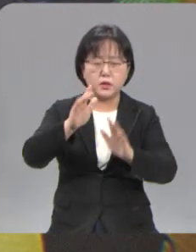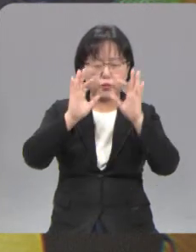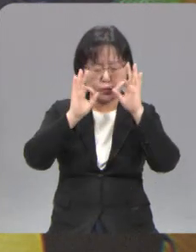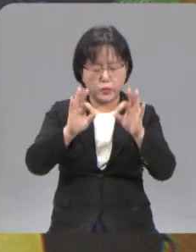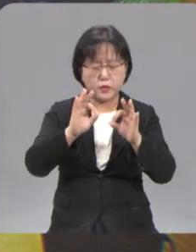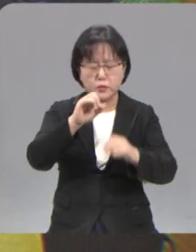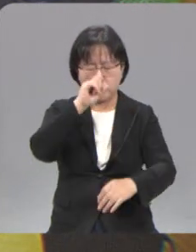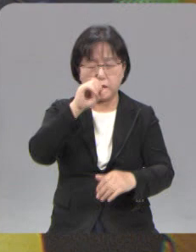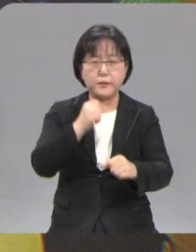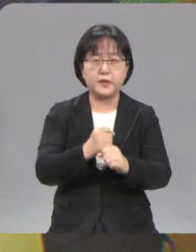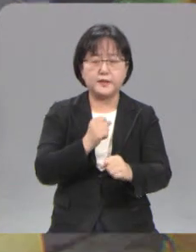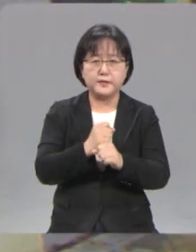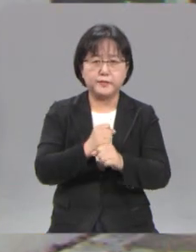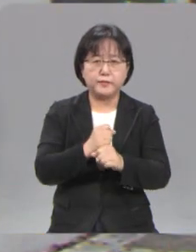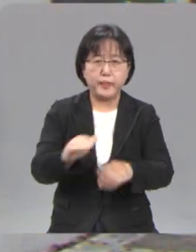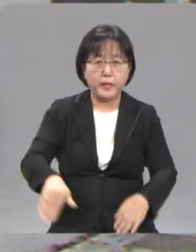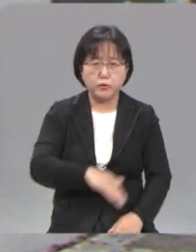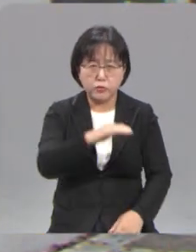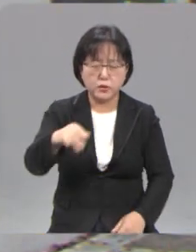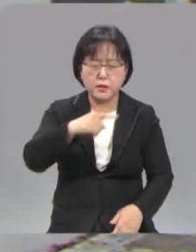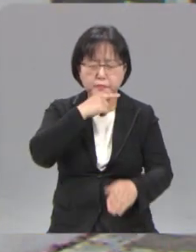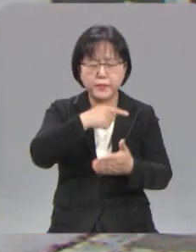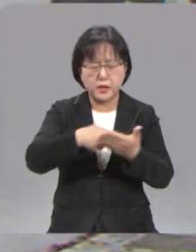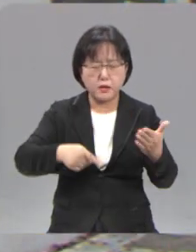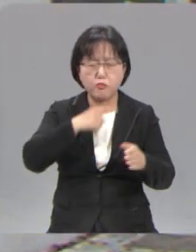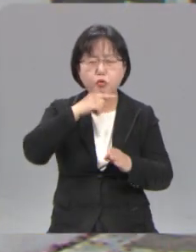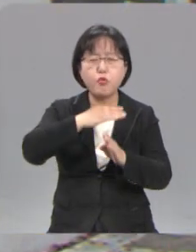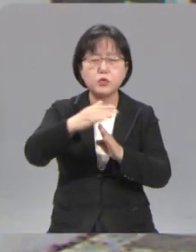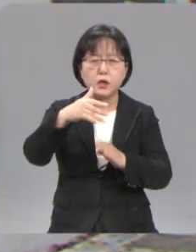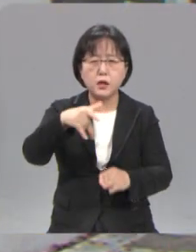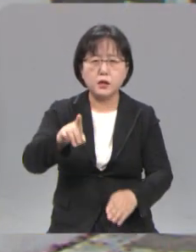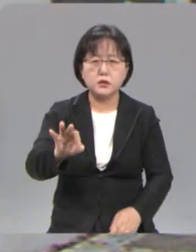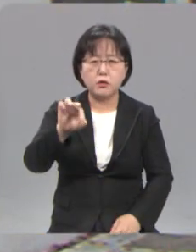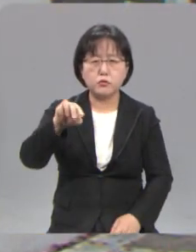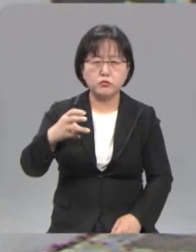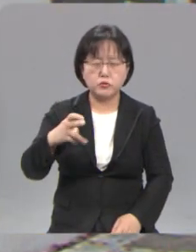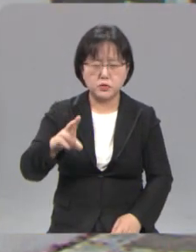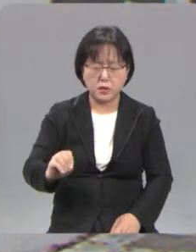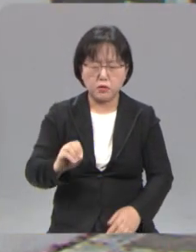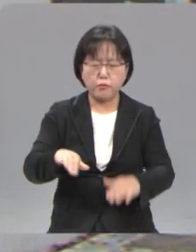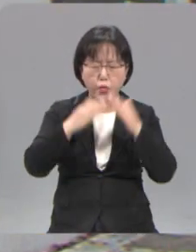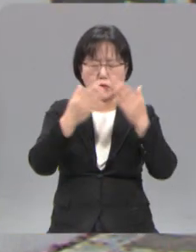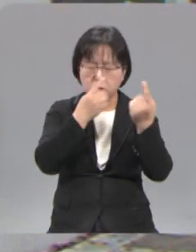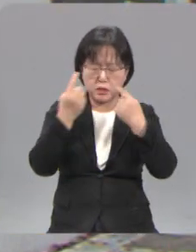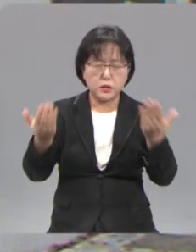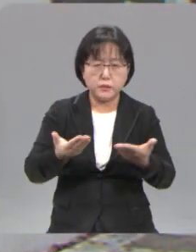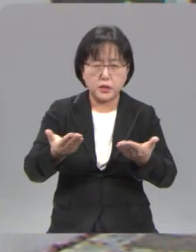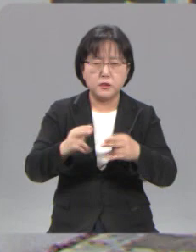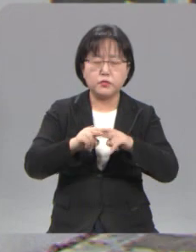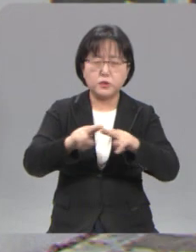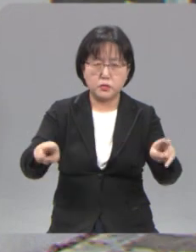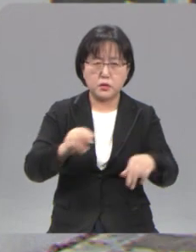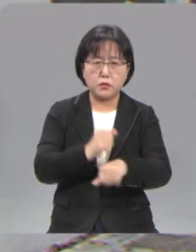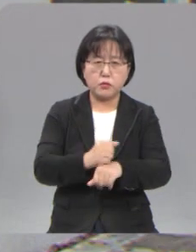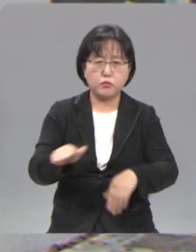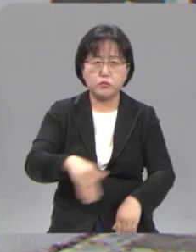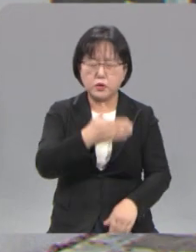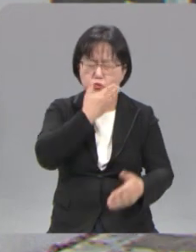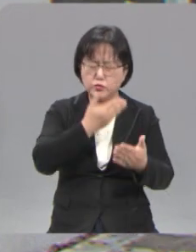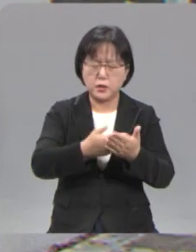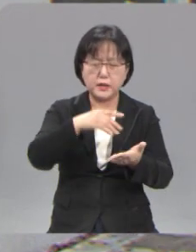향상시키겠습니다 우리를 피흘리게 만든 공산주의자 정성의 모든 기념 사업을 폐지하고 우리의 피 같은